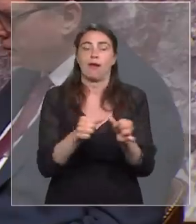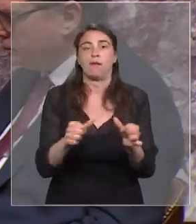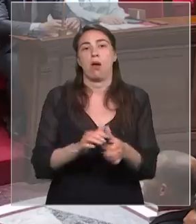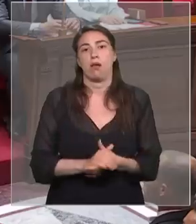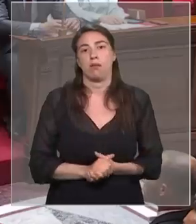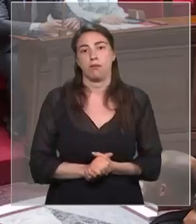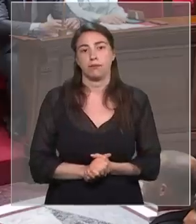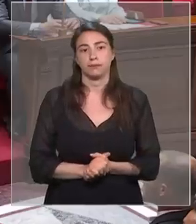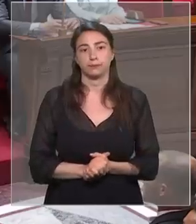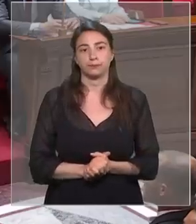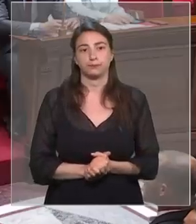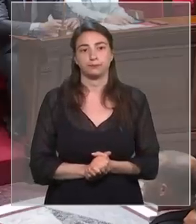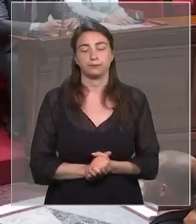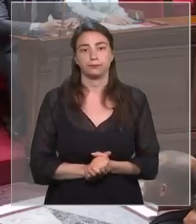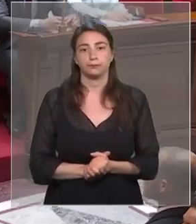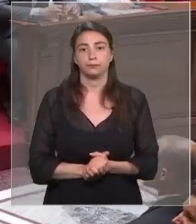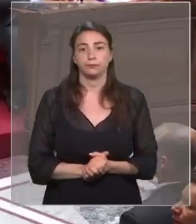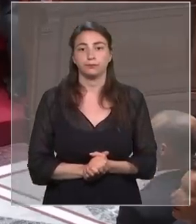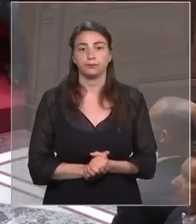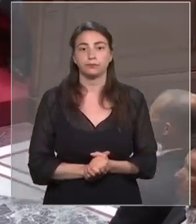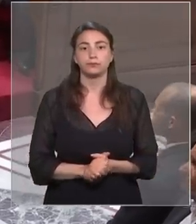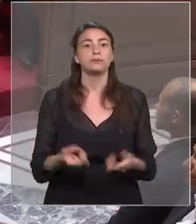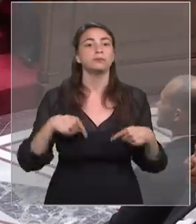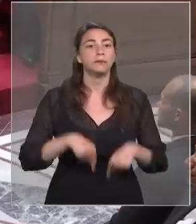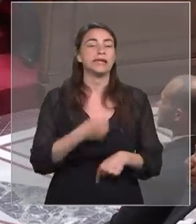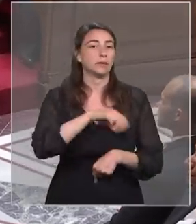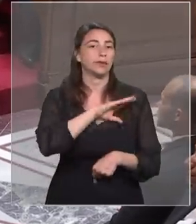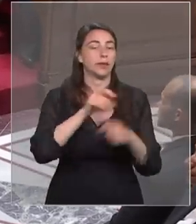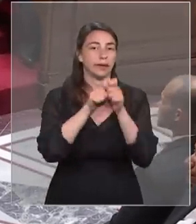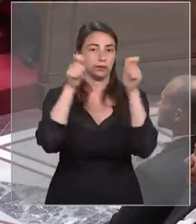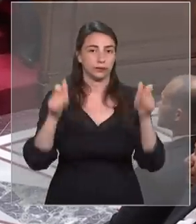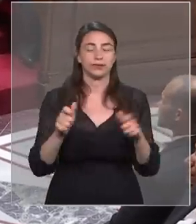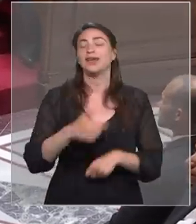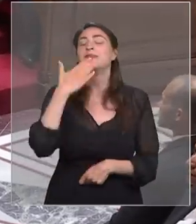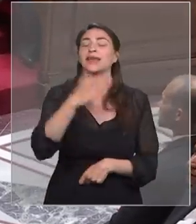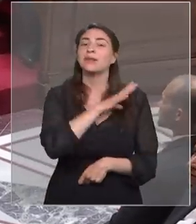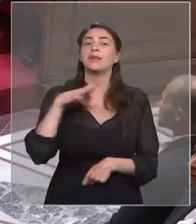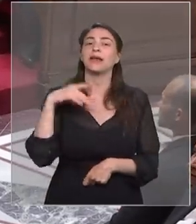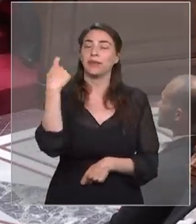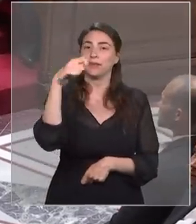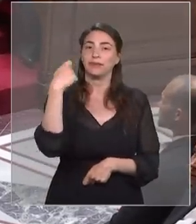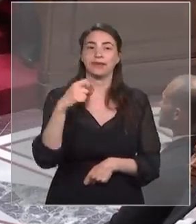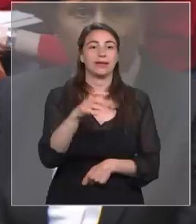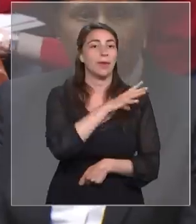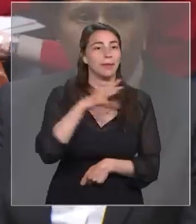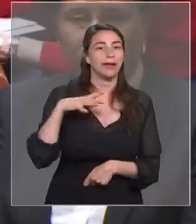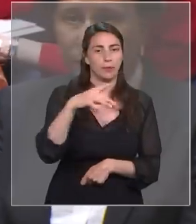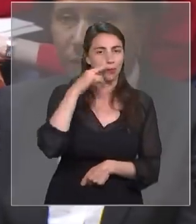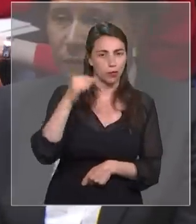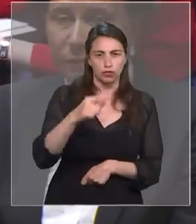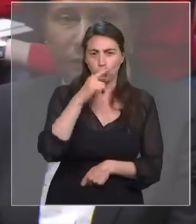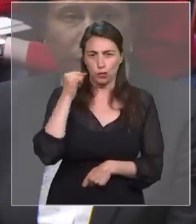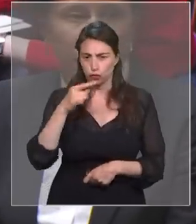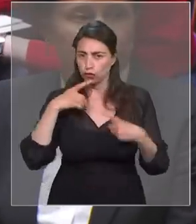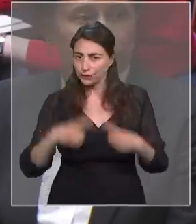Roland Lescure, ministre chargé de l'Industrie. Merci, madame la présidente. Mesdames, messieurs les députés, monsieur le député Léo